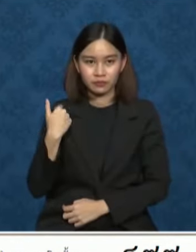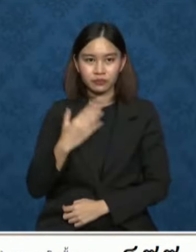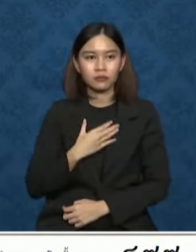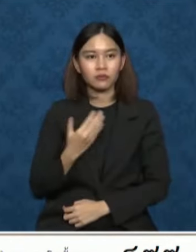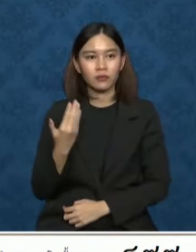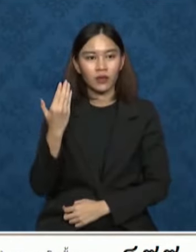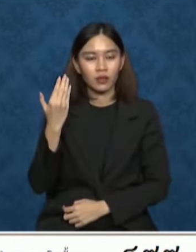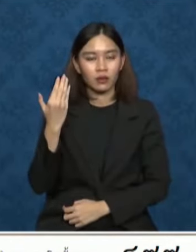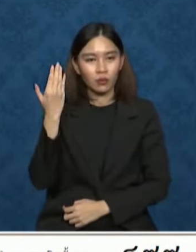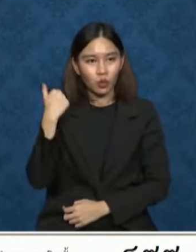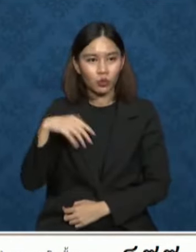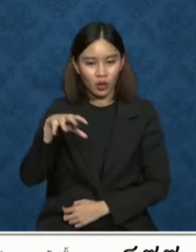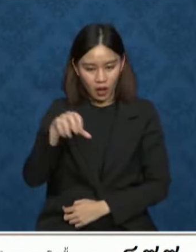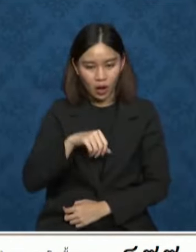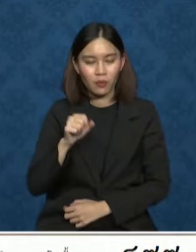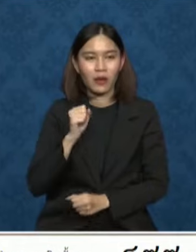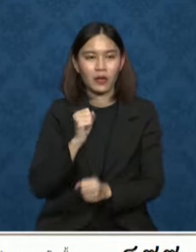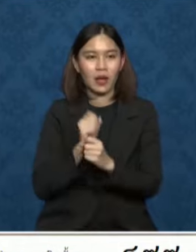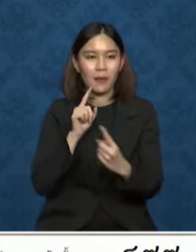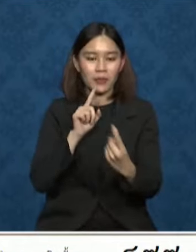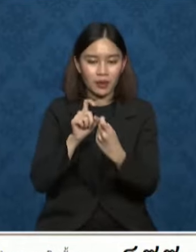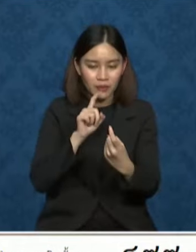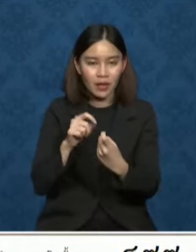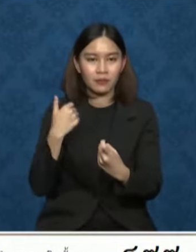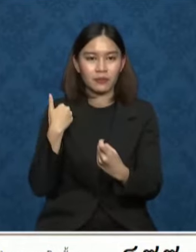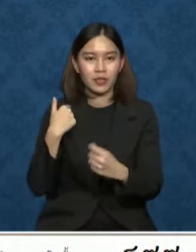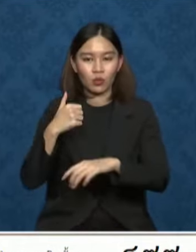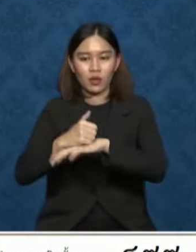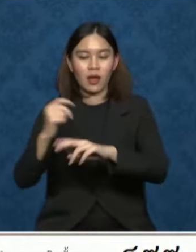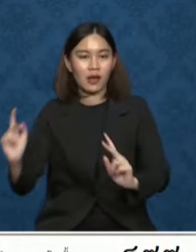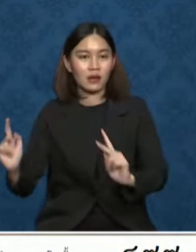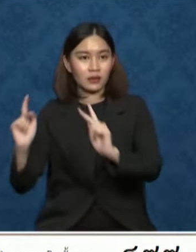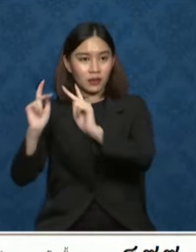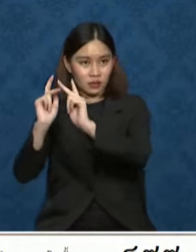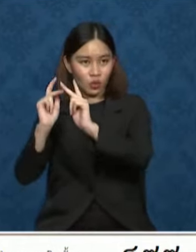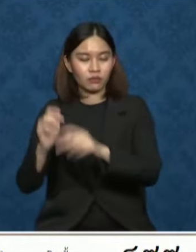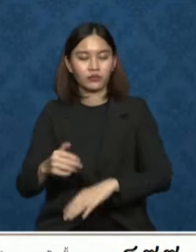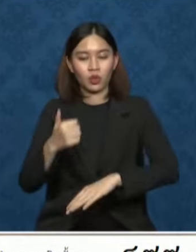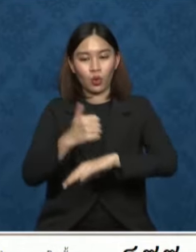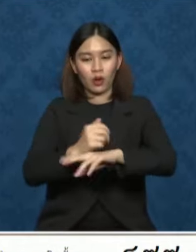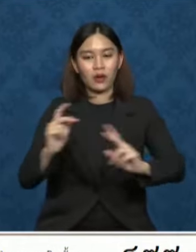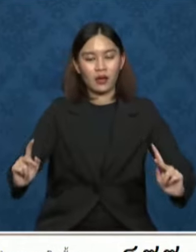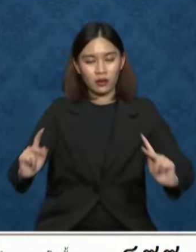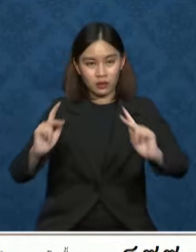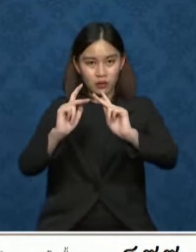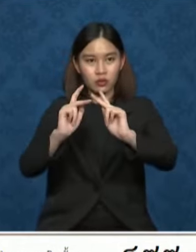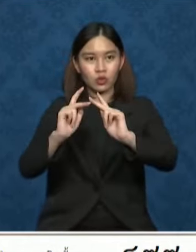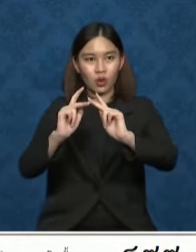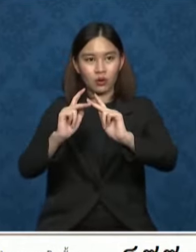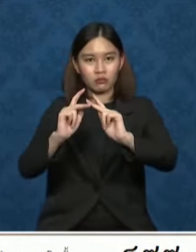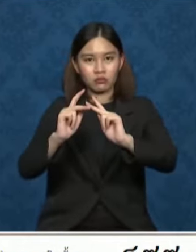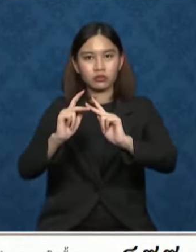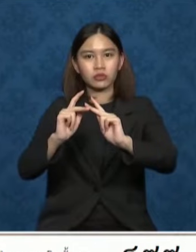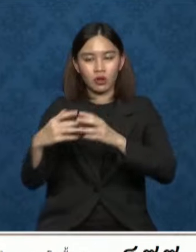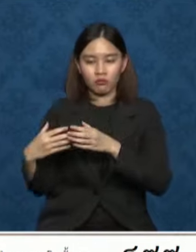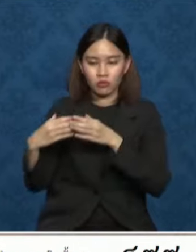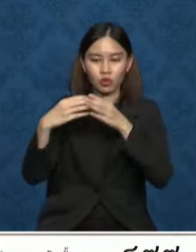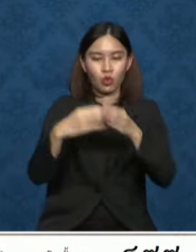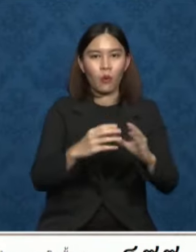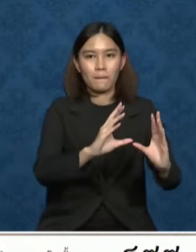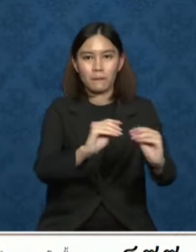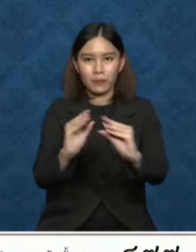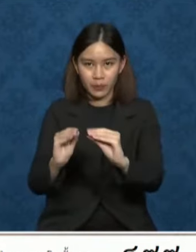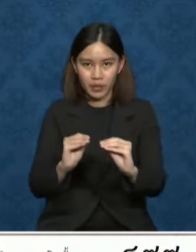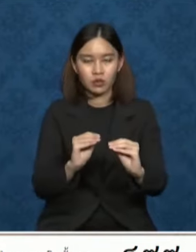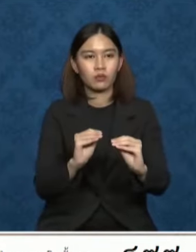เคยนำมาเป็กระทุ แลวก็ถามทัลำตีทันลำตีก็ให้ลงไป ลงไปประชุม